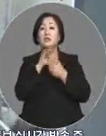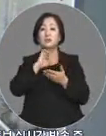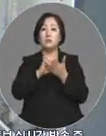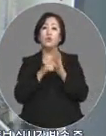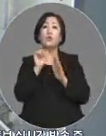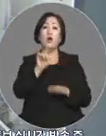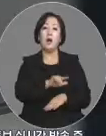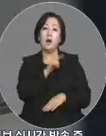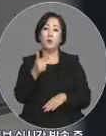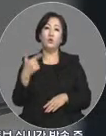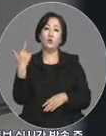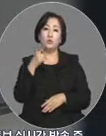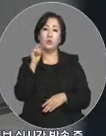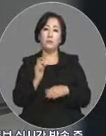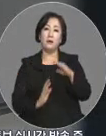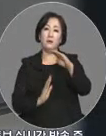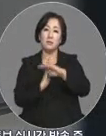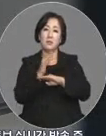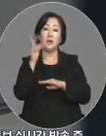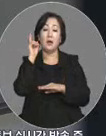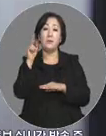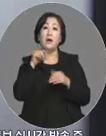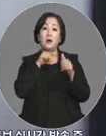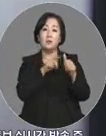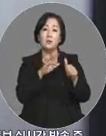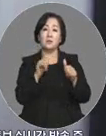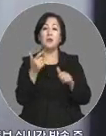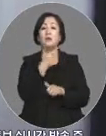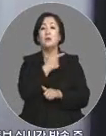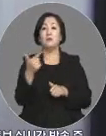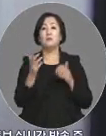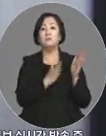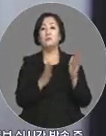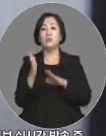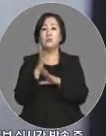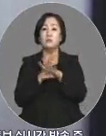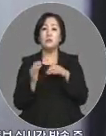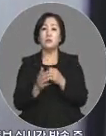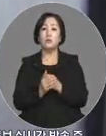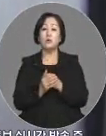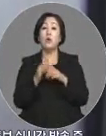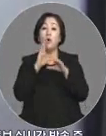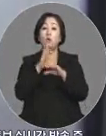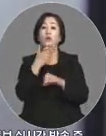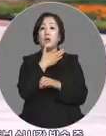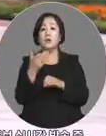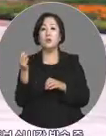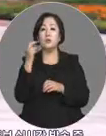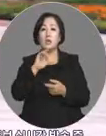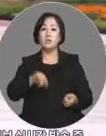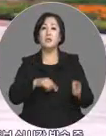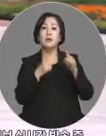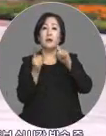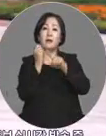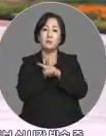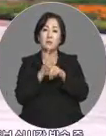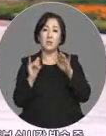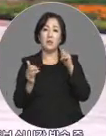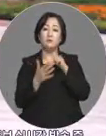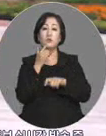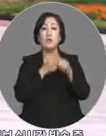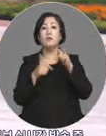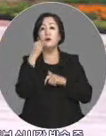최대 6천 명 이상의 확진자가 나올 걸로 보고 바짝 긴장하고 있습니다. 이처럼 코로나19 재확산세에 역학조사관들의 역할이